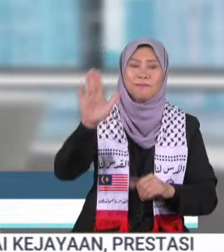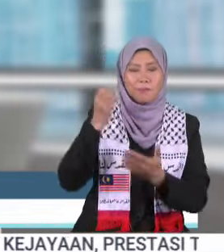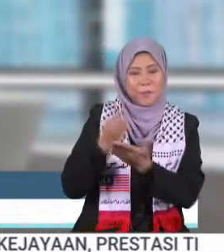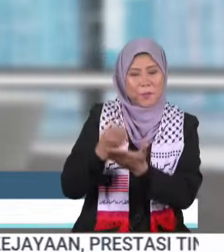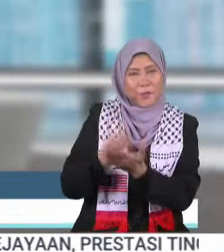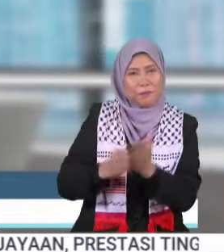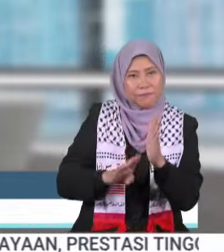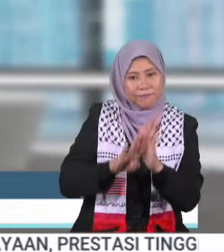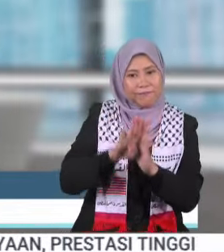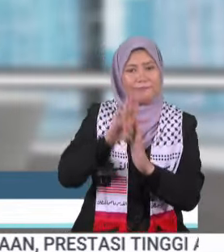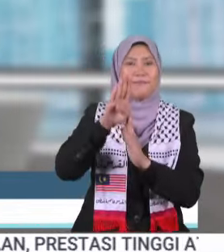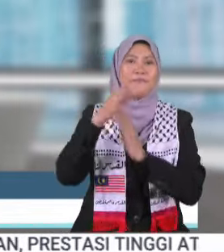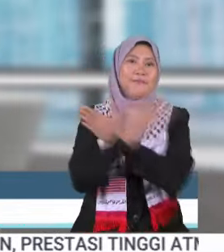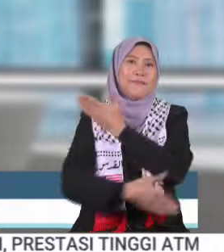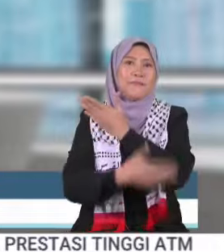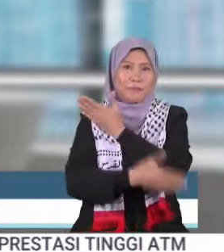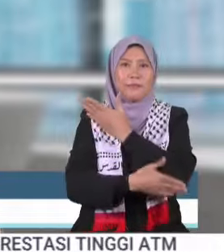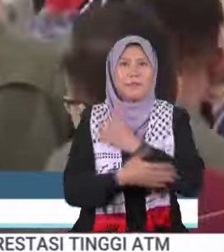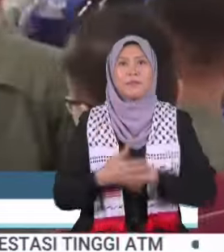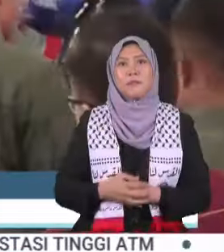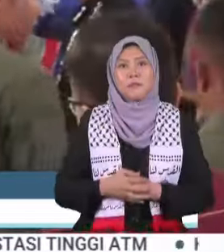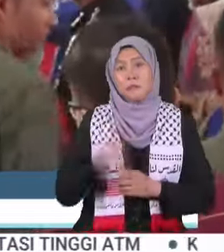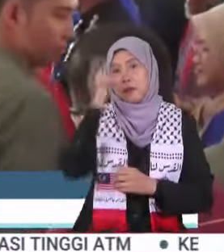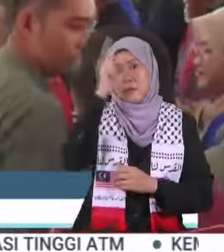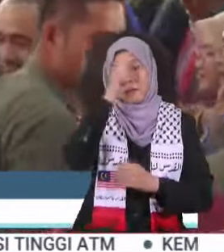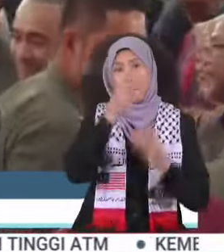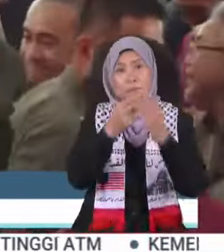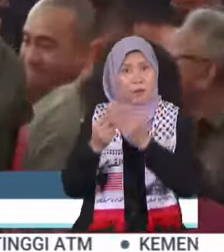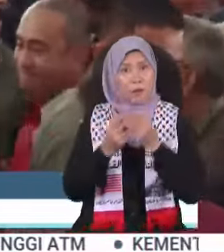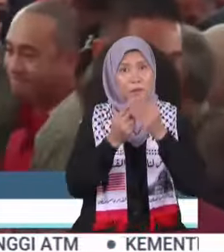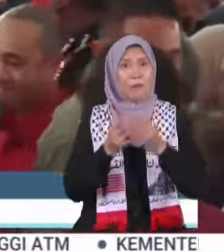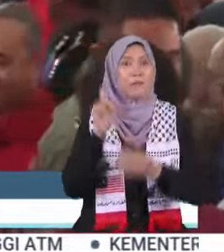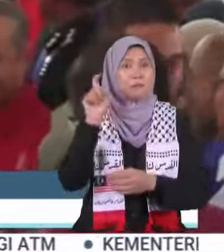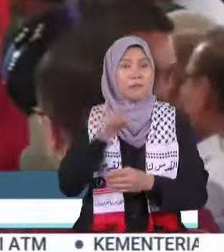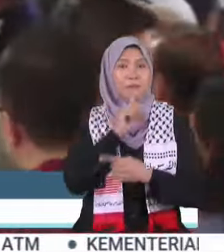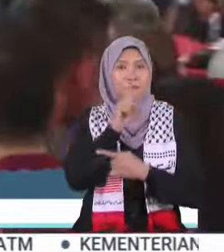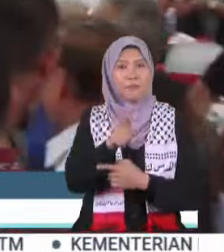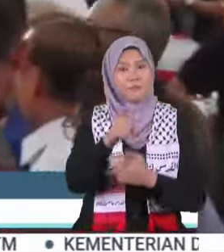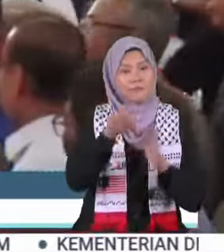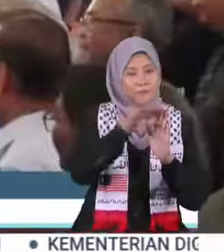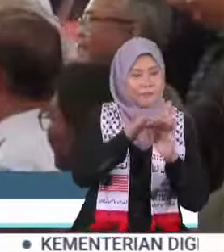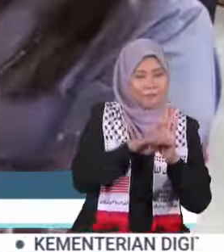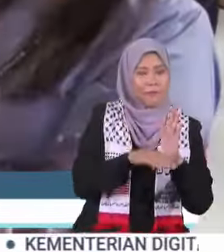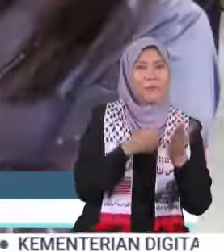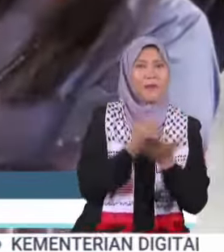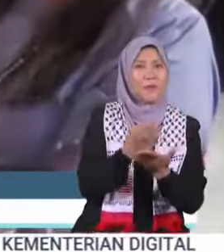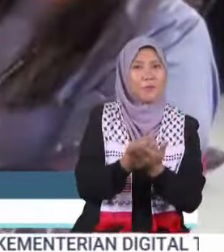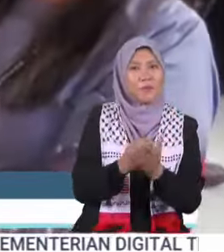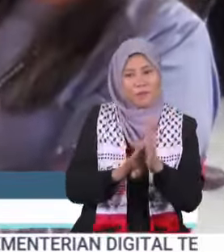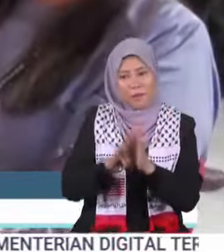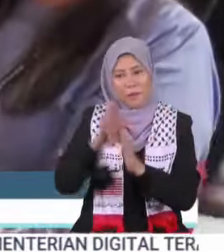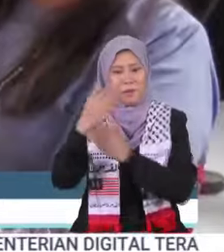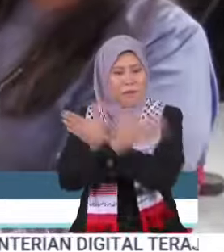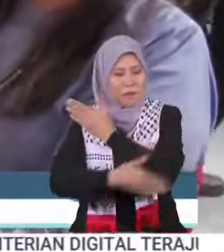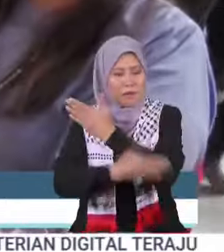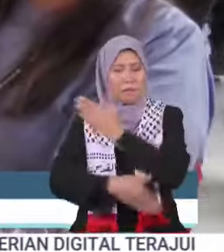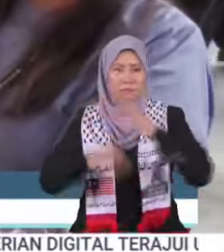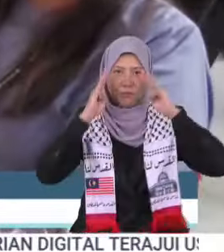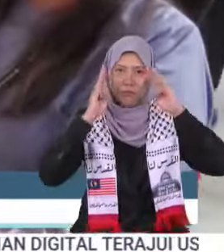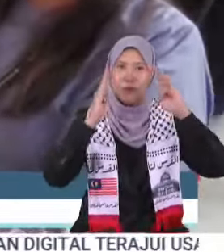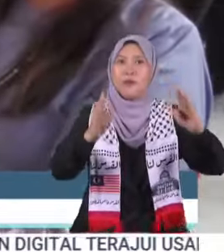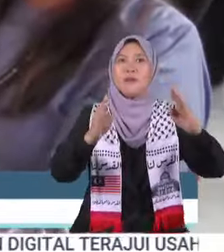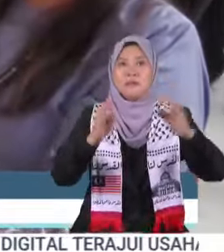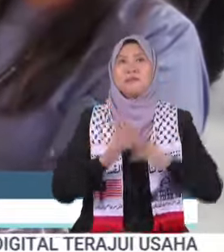dan pembangunan negara jelasnya kerajaan perpaduan akan memastikan agenda ekonomi dan pembangunan negara menjadi Fokus